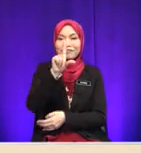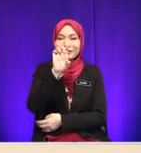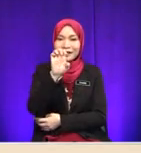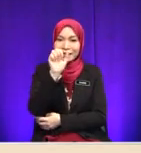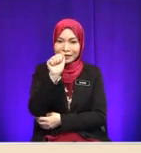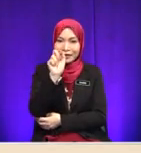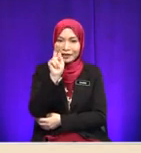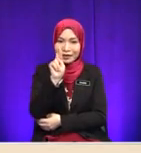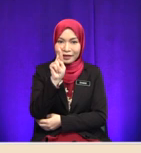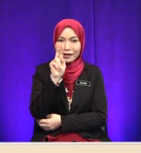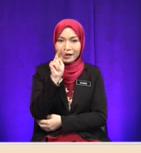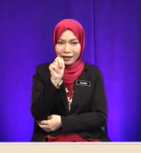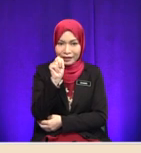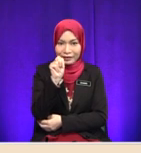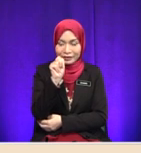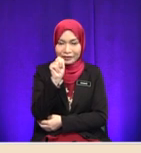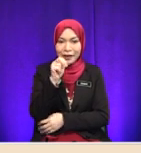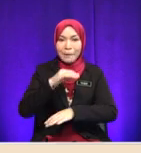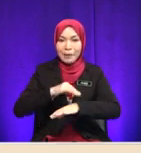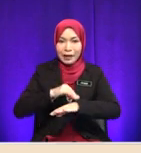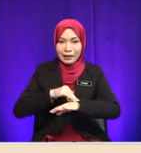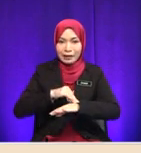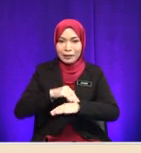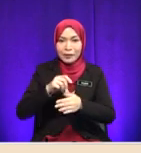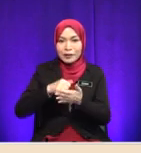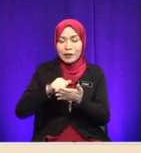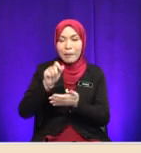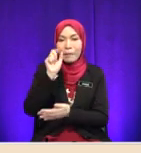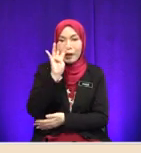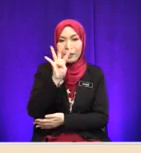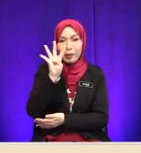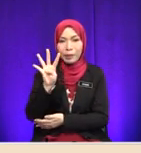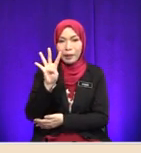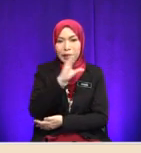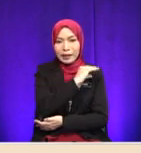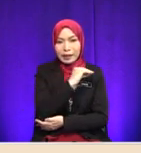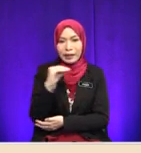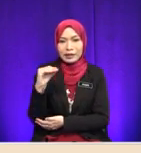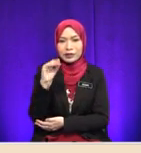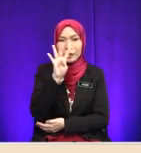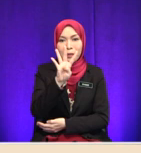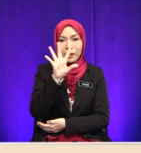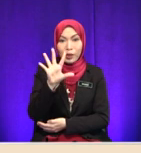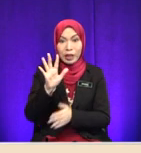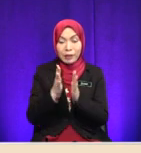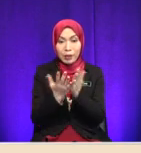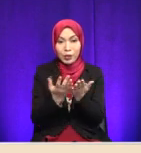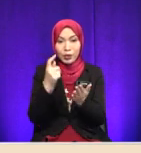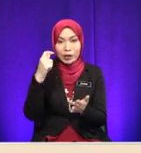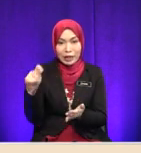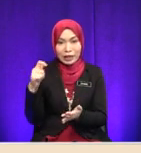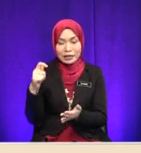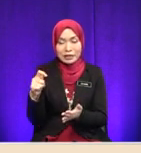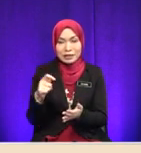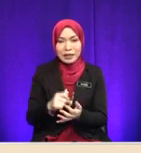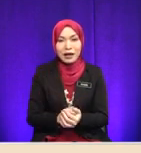teks yang pada muka surat 44 dan 45, iaitu perkara yang dipelajari selepas membaca.